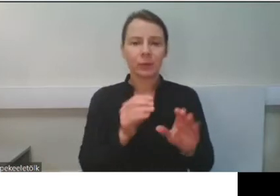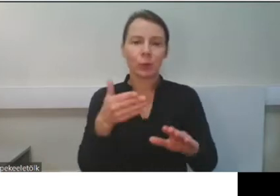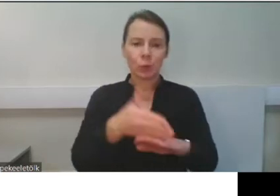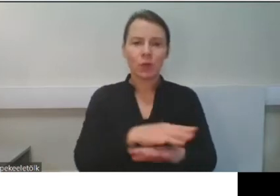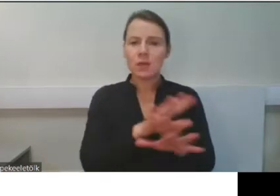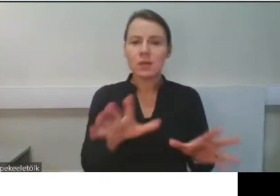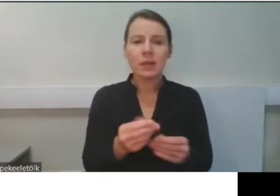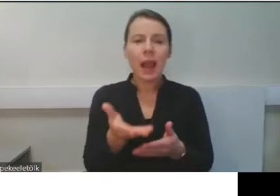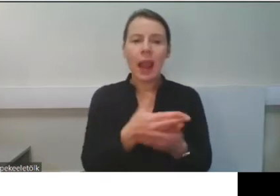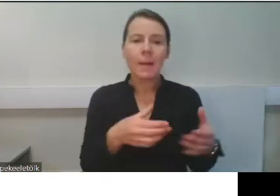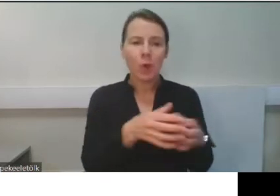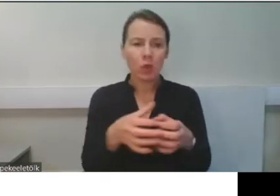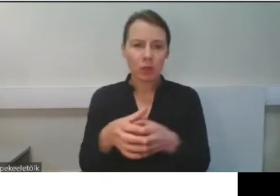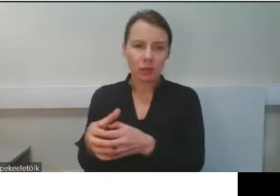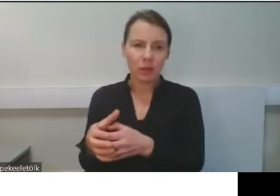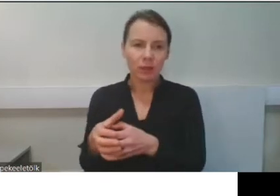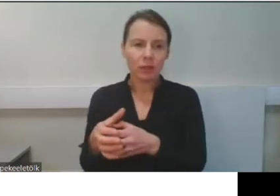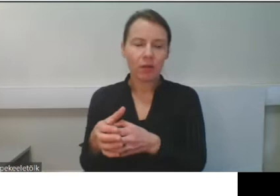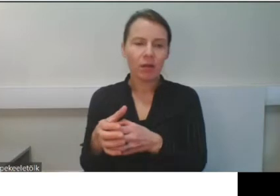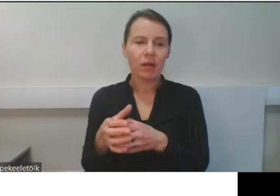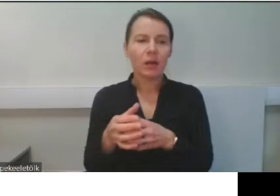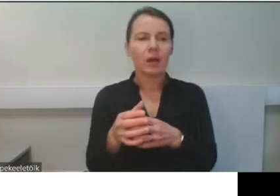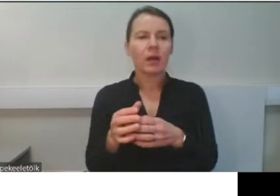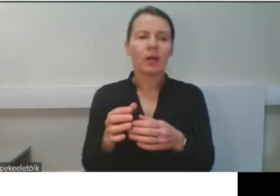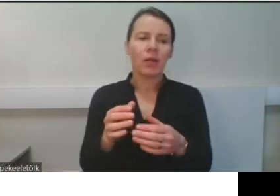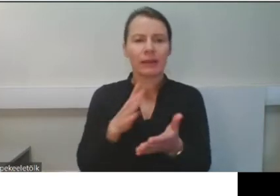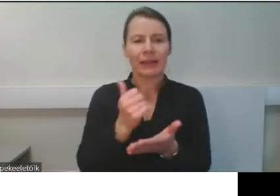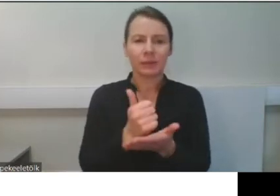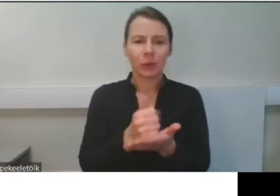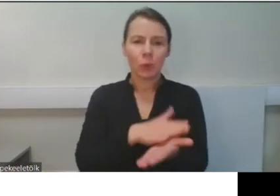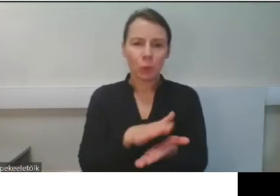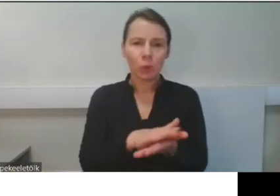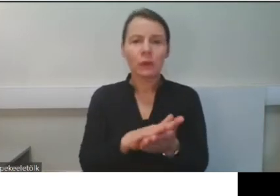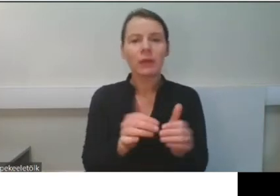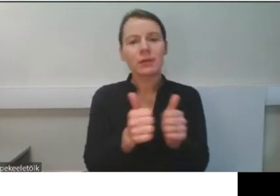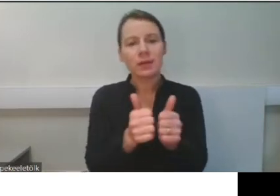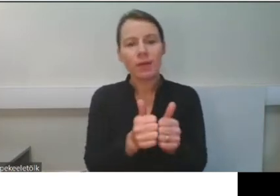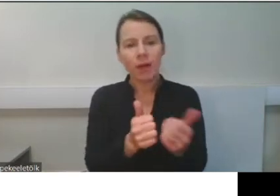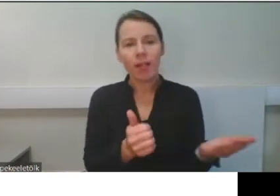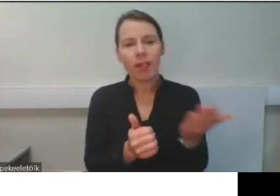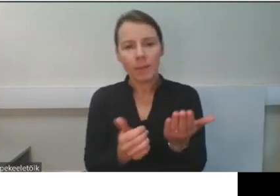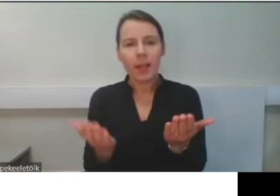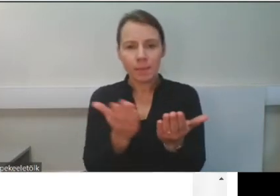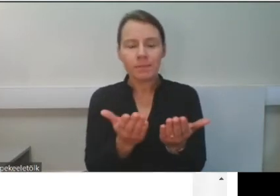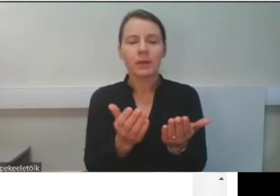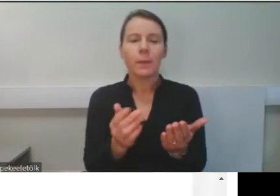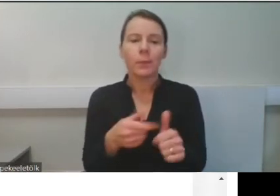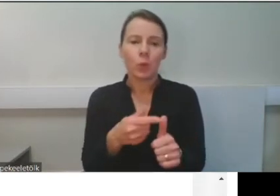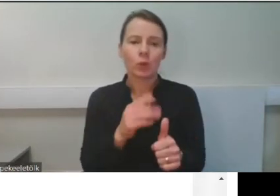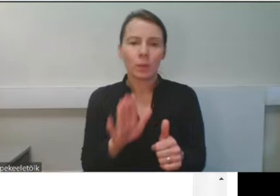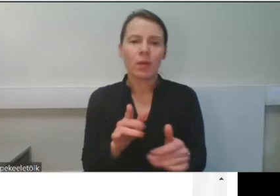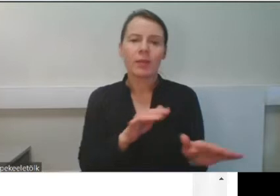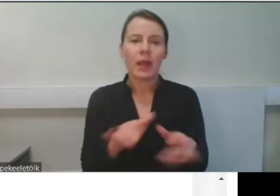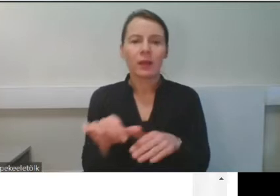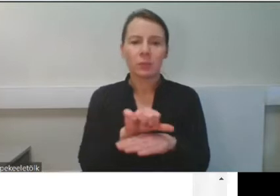täpsemalt võib nii-öelda tõsikindlalt seda alati väita ei saa. Võib edasi minna.